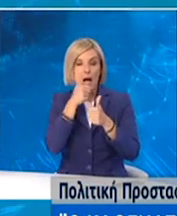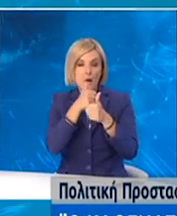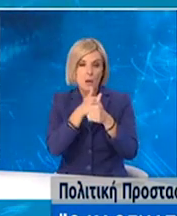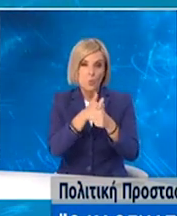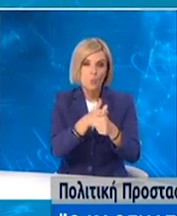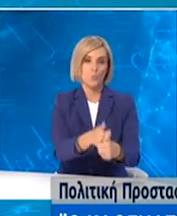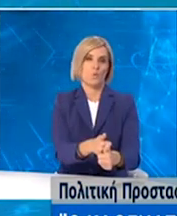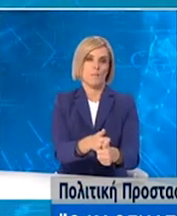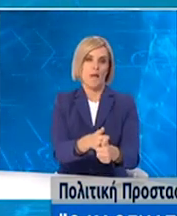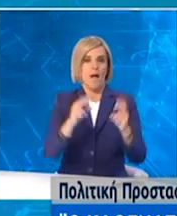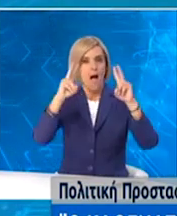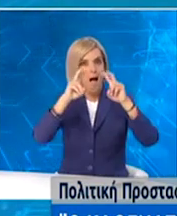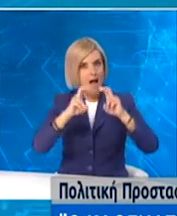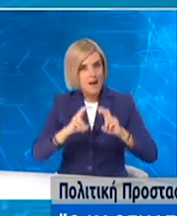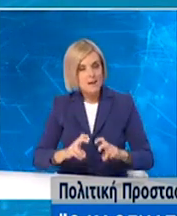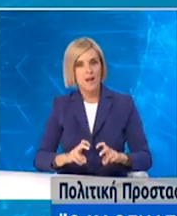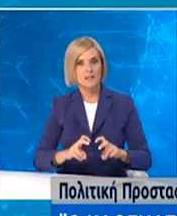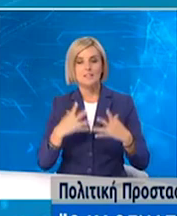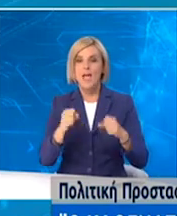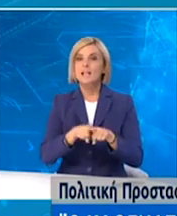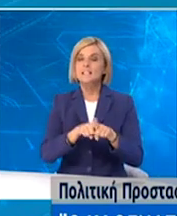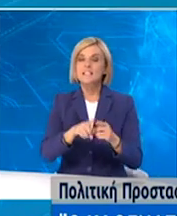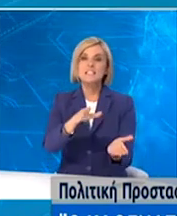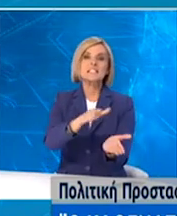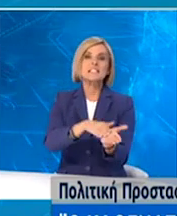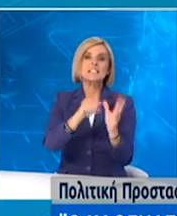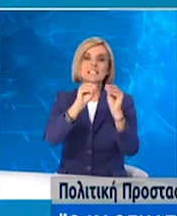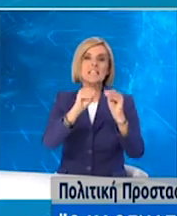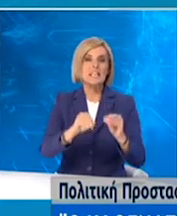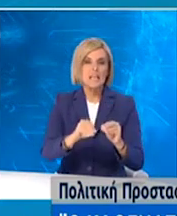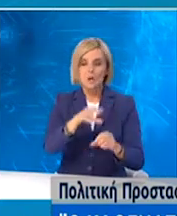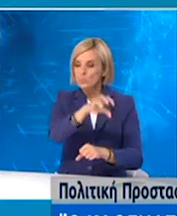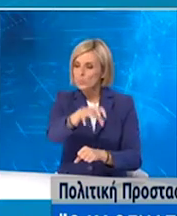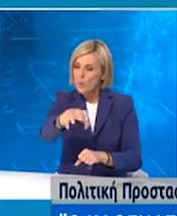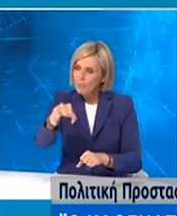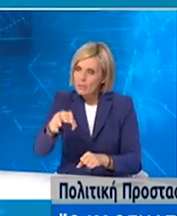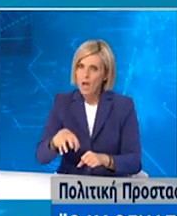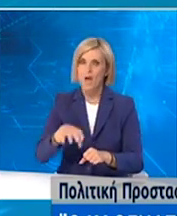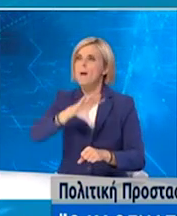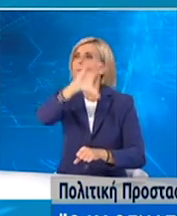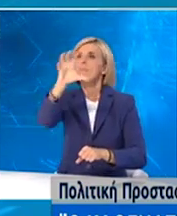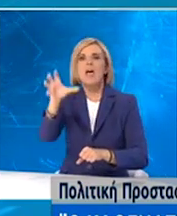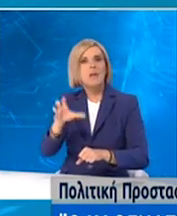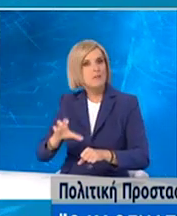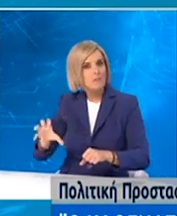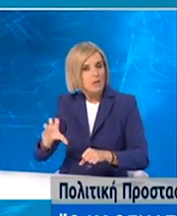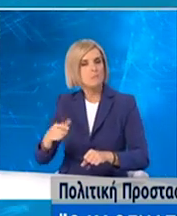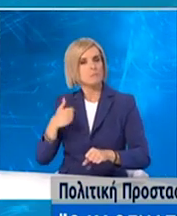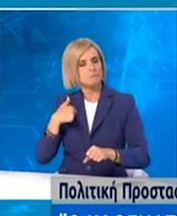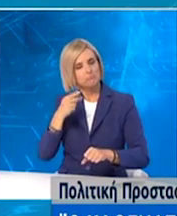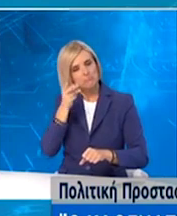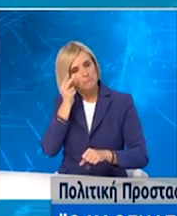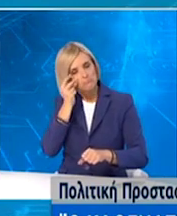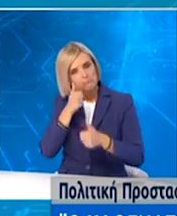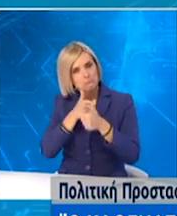παρατήρησή μας αυτή και η ανάλυσή μας βασίζει σε στοιχεία και τοπικά και υπερτοπικά και περιφερειακά και είμαστε σε θέση